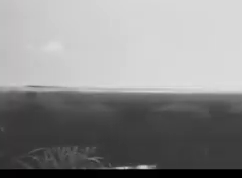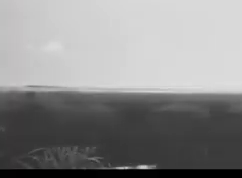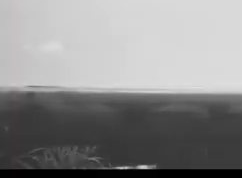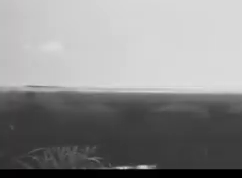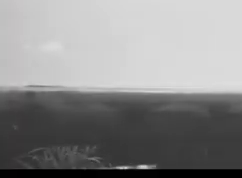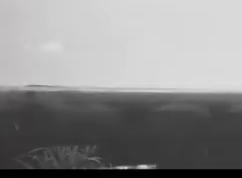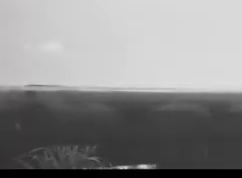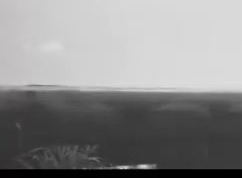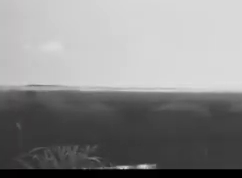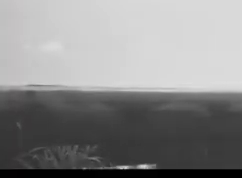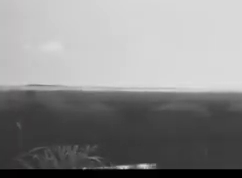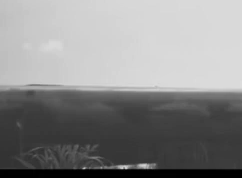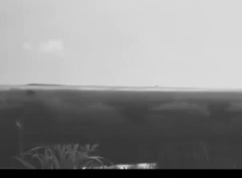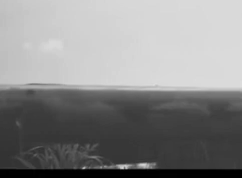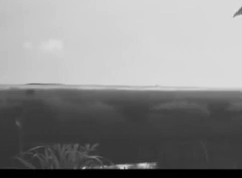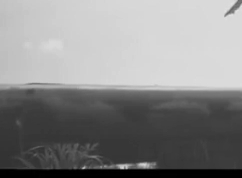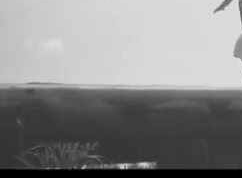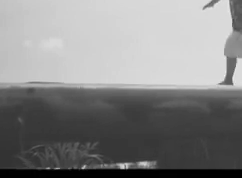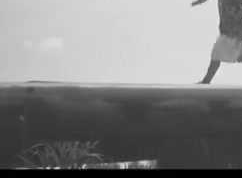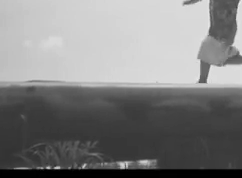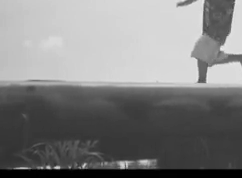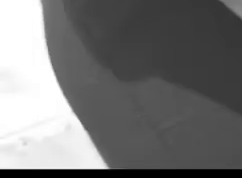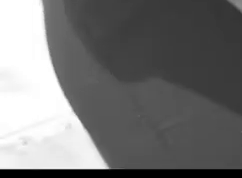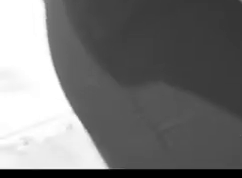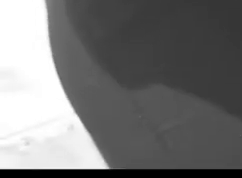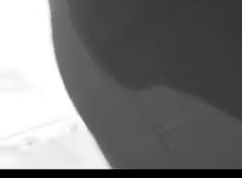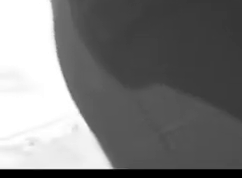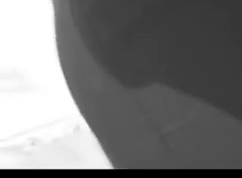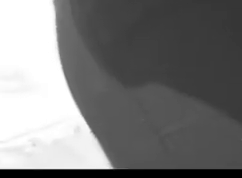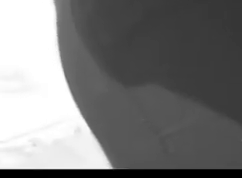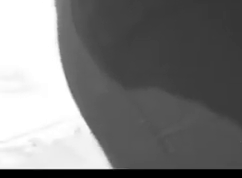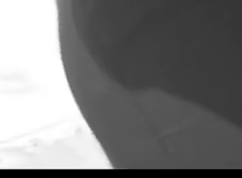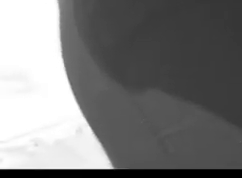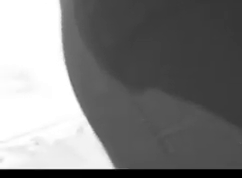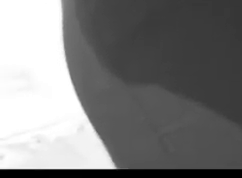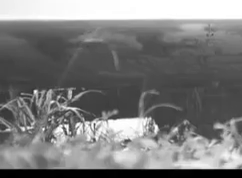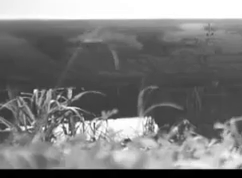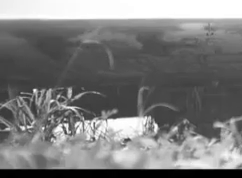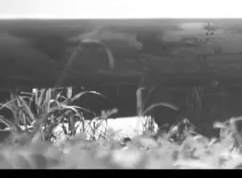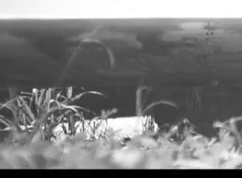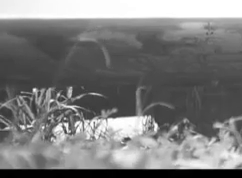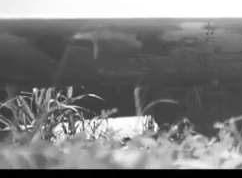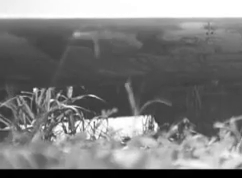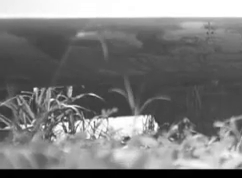Nang dumating ka, naging makulay ang mundo ko.